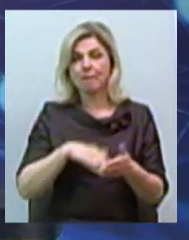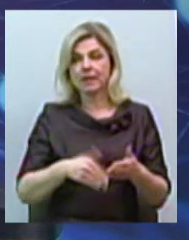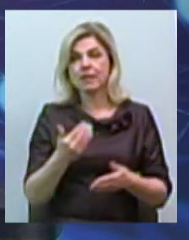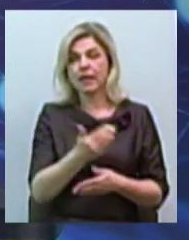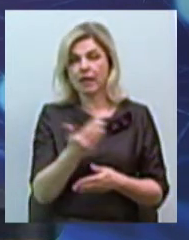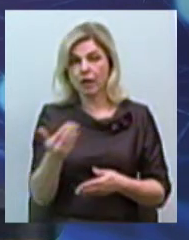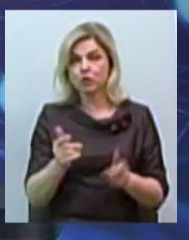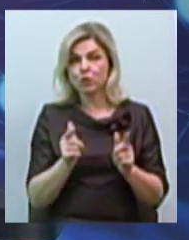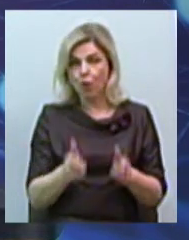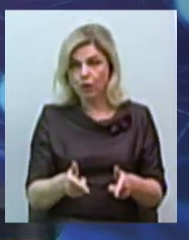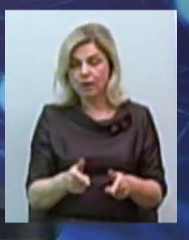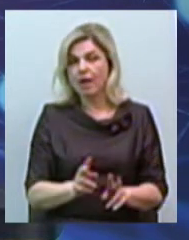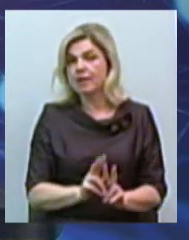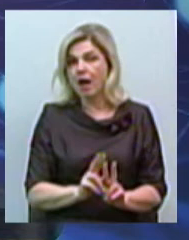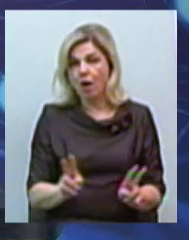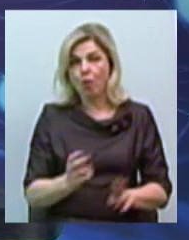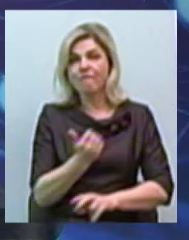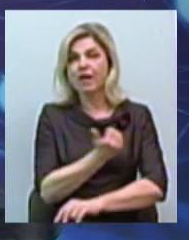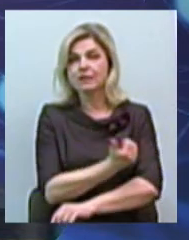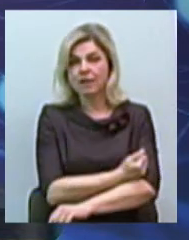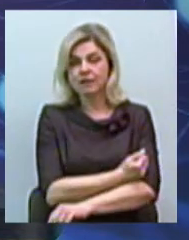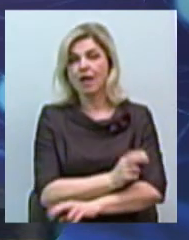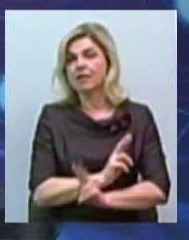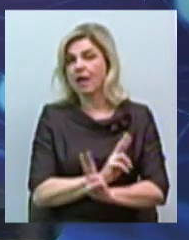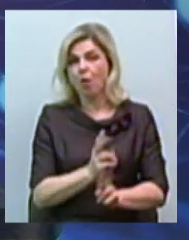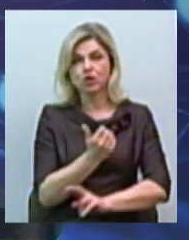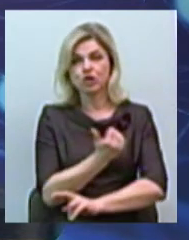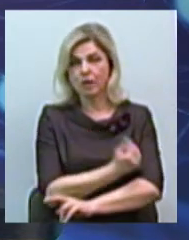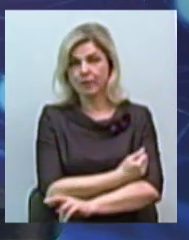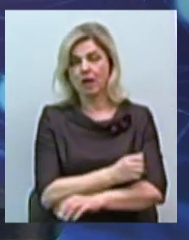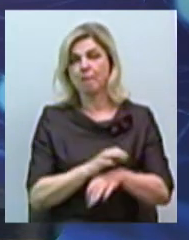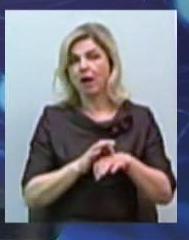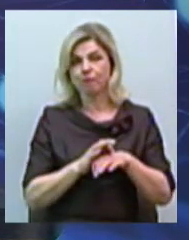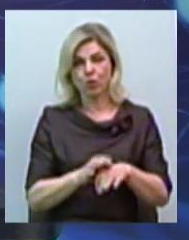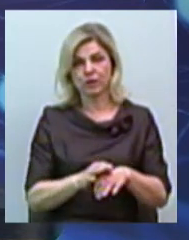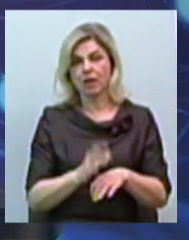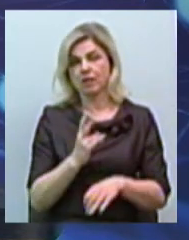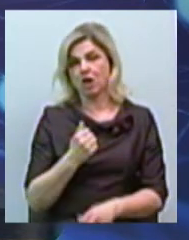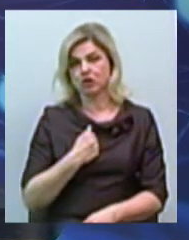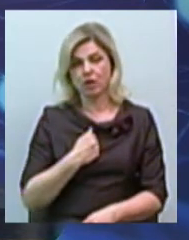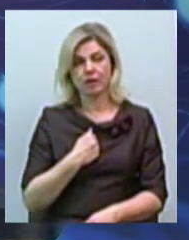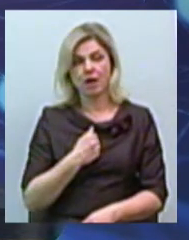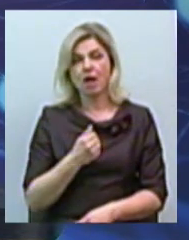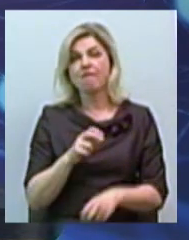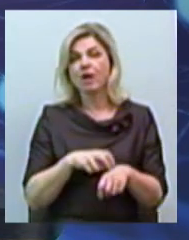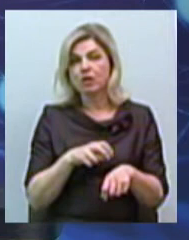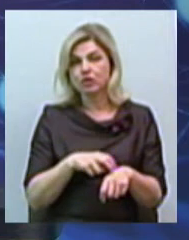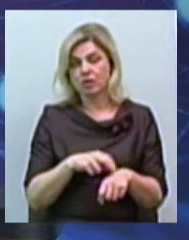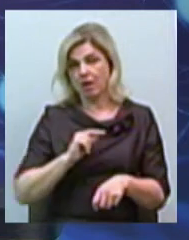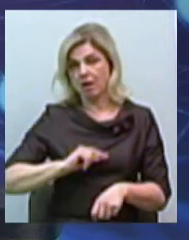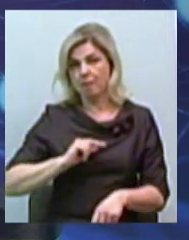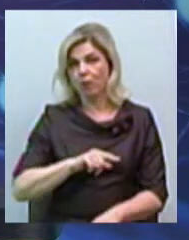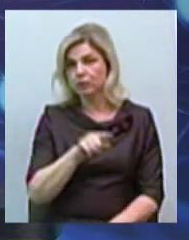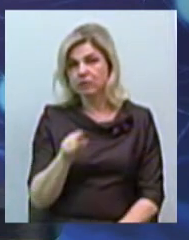згоди, ніякої вакцинації, ніякого щеплення проводити, на жаль, ми, медичні